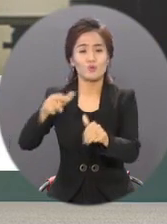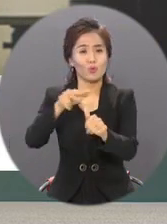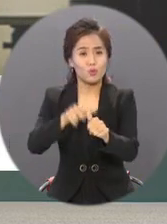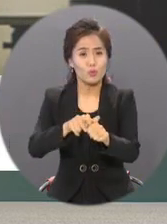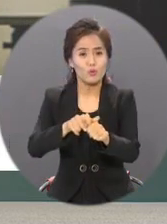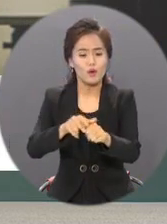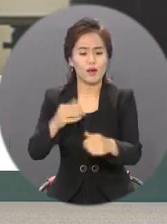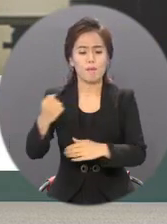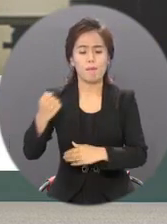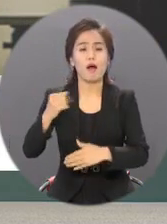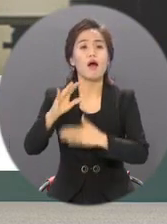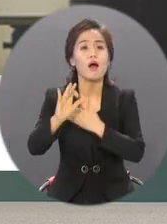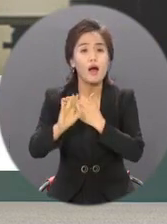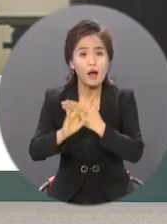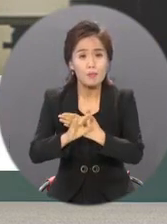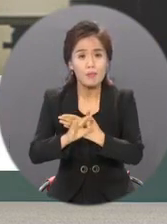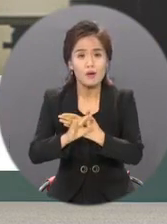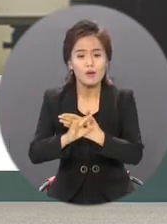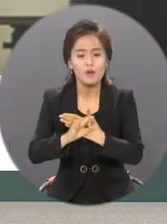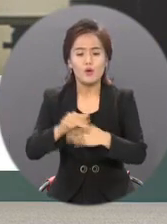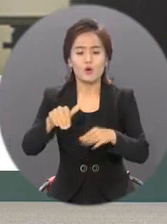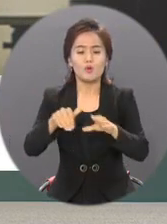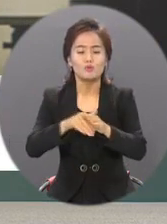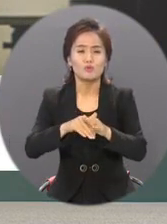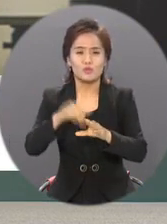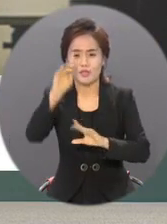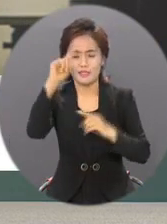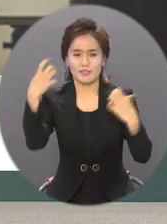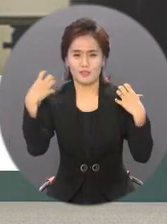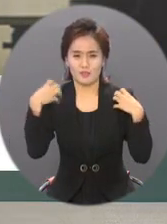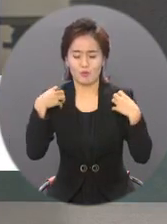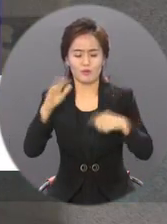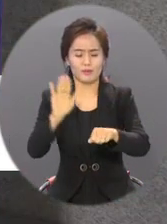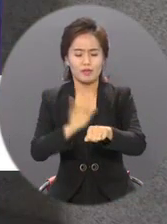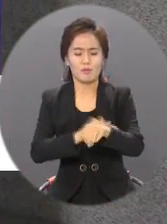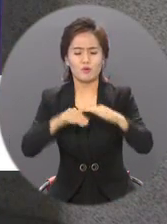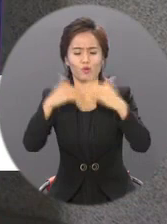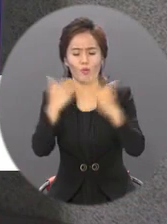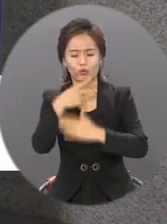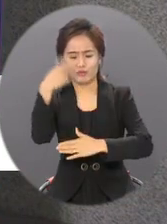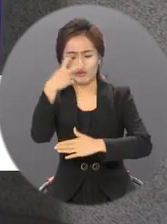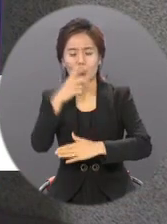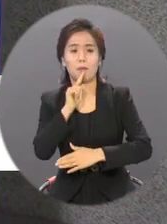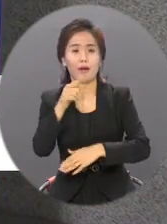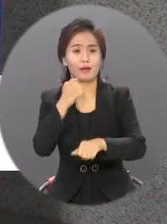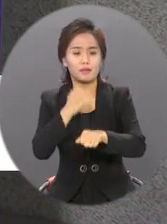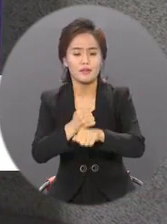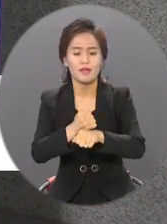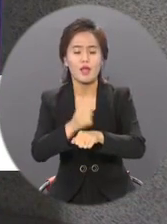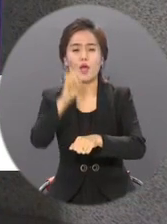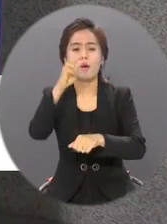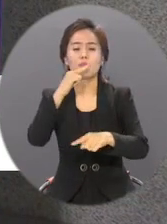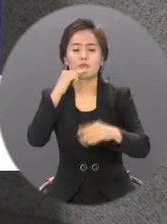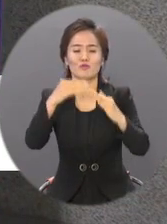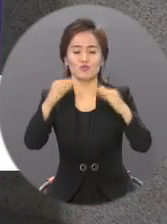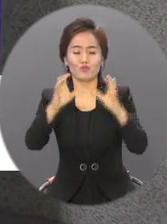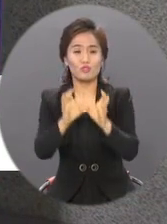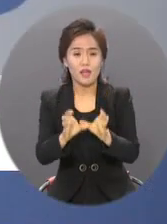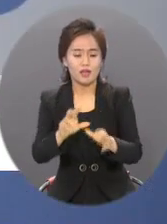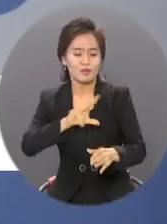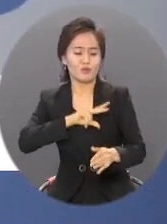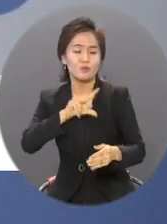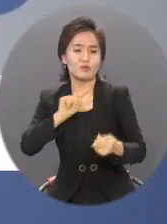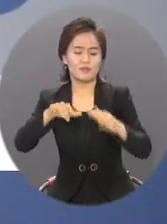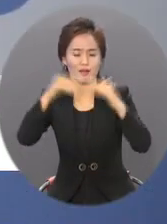집권하면 문재인 정부 적게 청산 수사를 하겠다는 발언을 한 것과 관련해 민주당 광주 전남 의원들이 반발하고